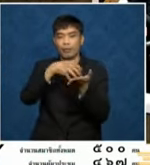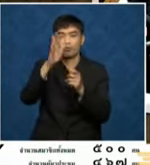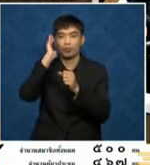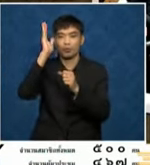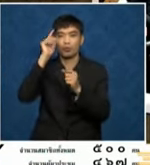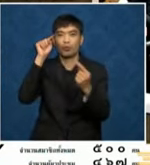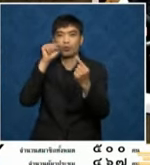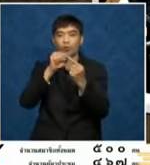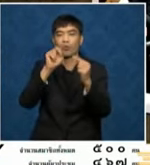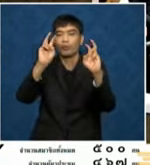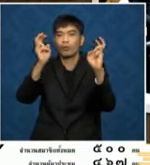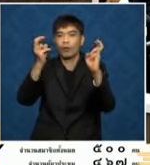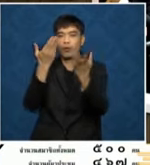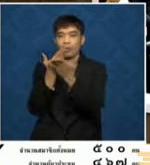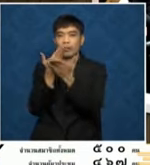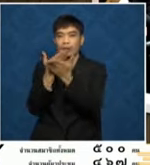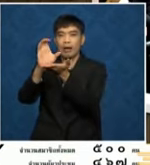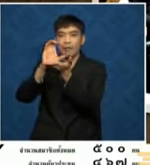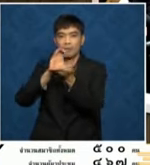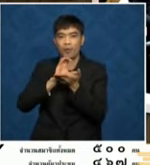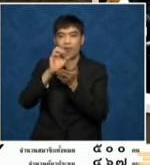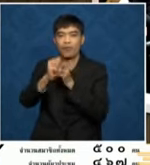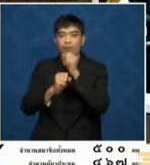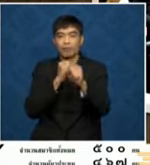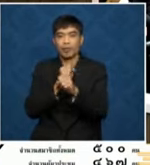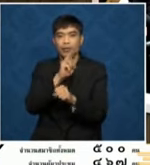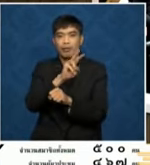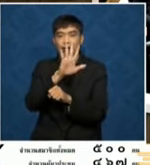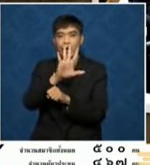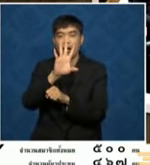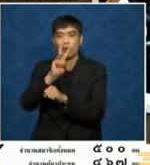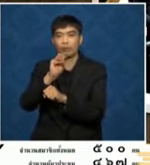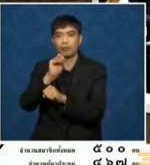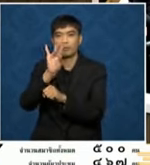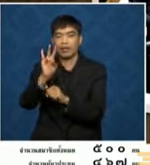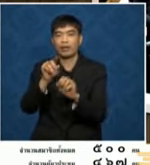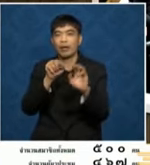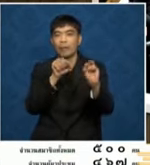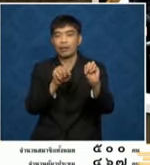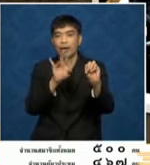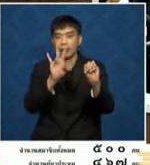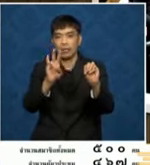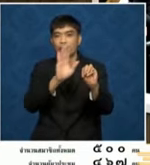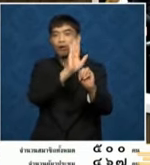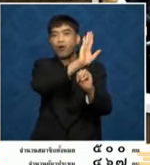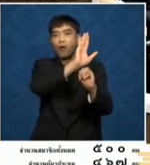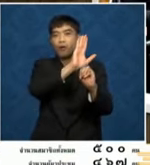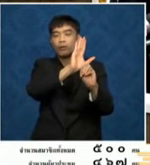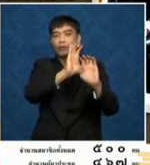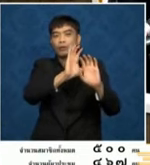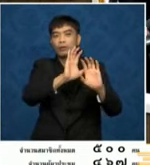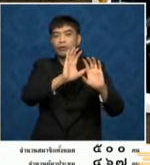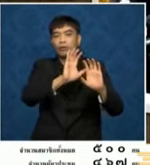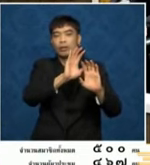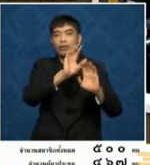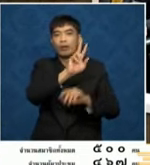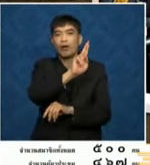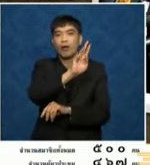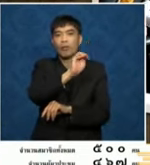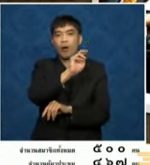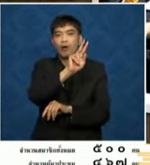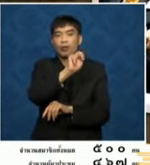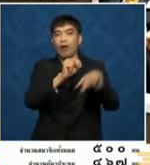ปี2567ในมาตราที่7นะครับสำนักนายกรัฐมนตรีในหน่วยงานที่เกี่ยวข้อง